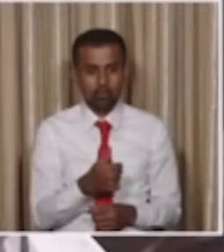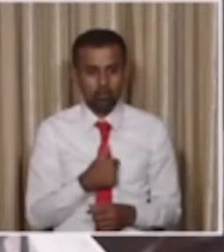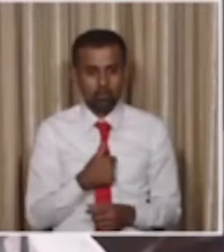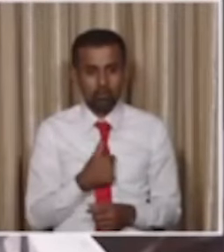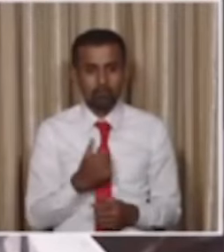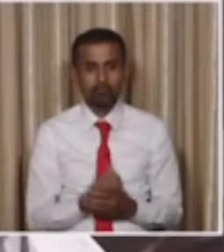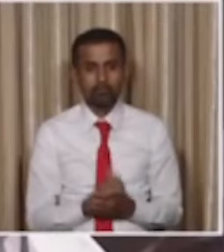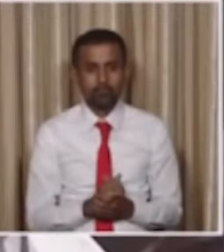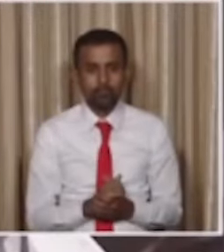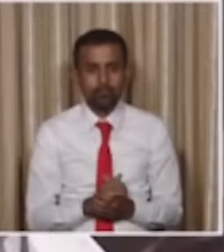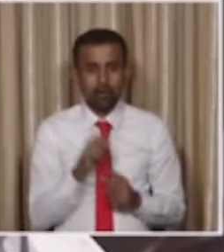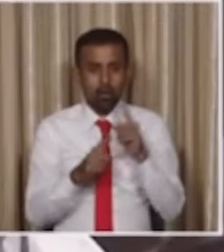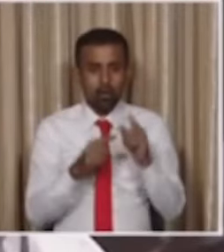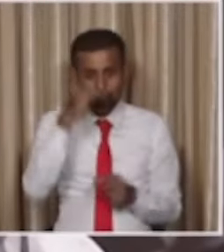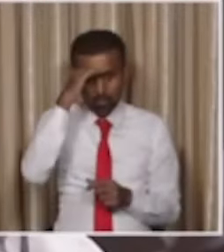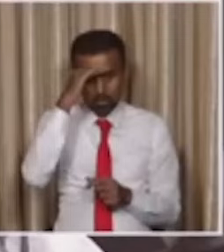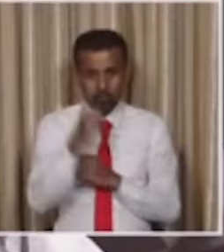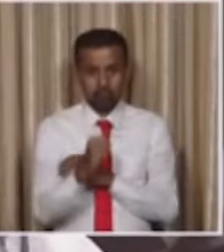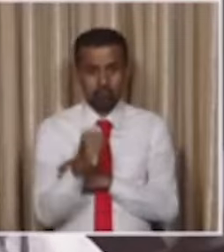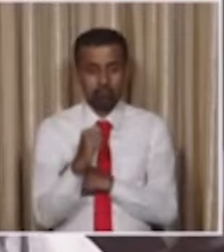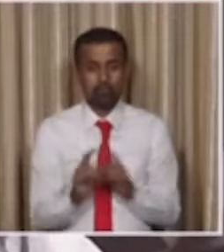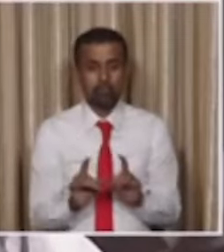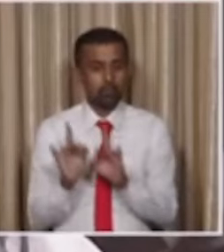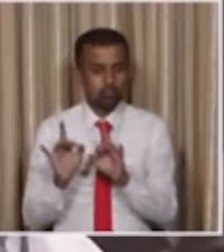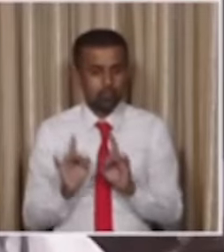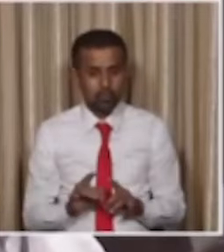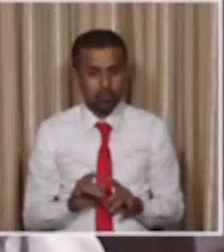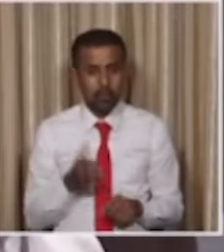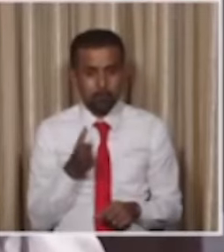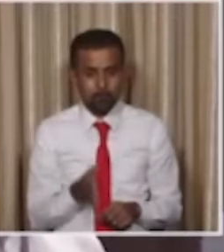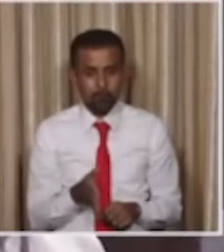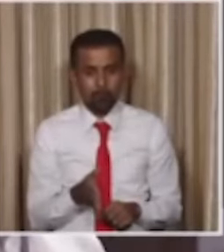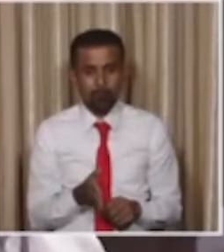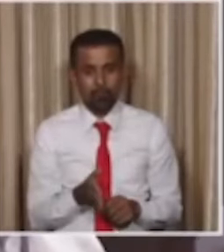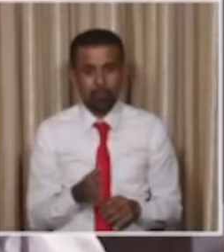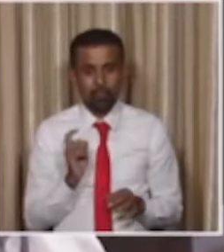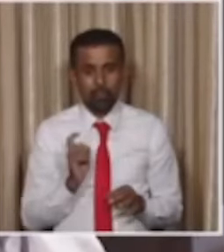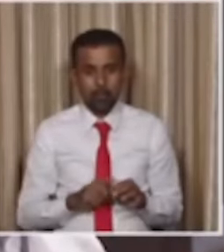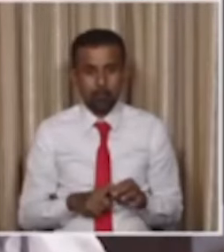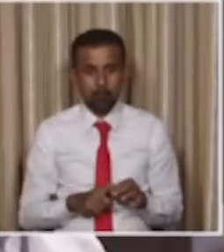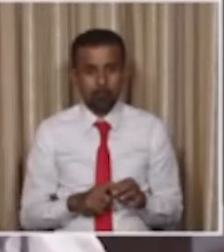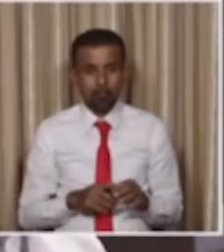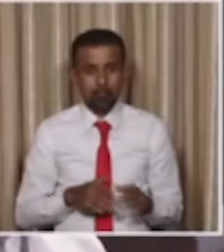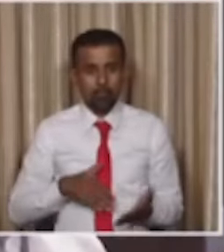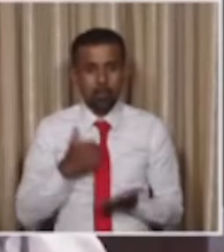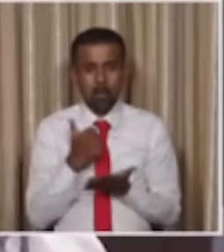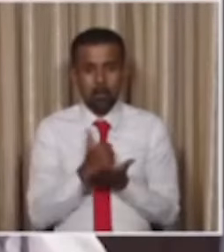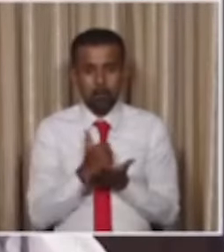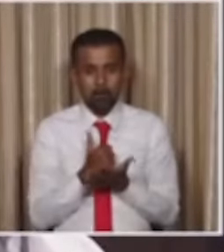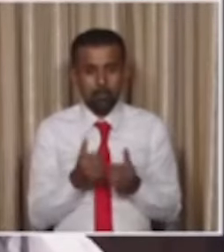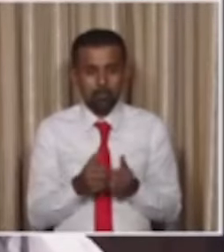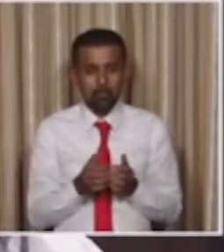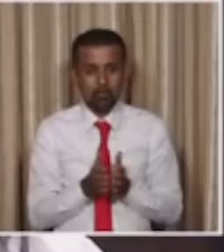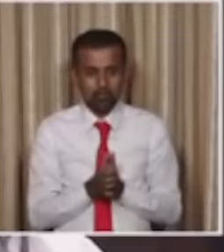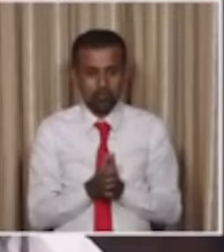නියෝජ්‍ය කතානායකතුමනි කතානායකවරයාගේ බලතල යටතේ මේ ප්‍රශ්නය විශේෂයෙන්ම මහ බැංකු පනතේ